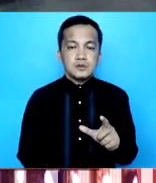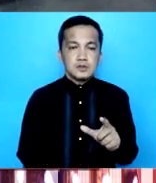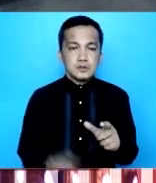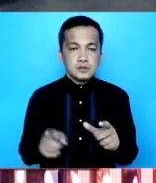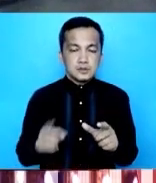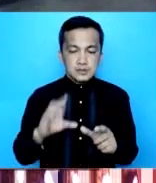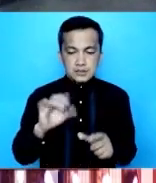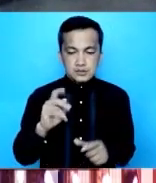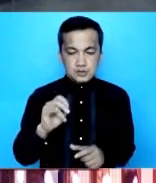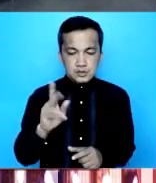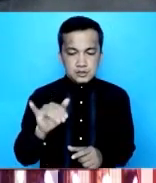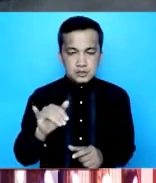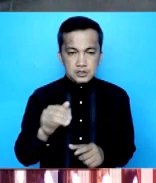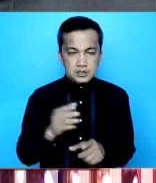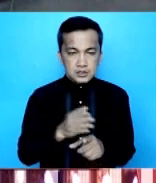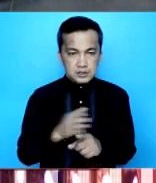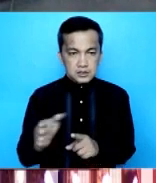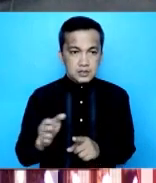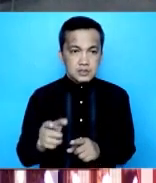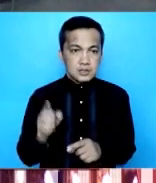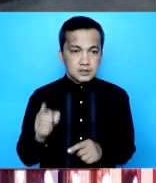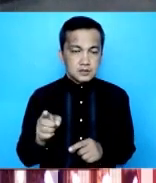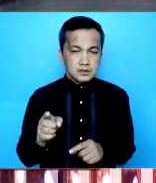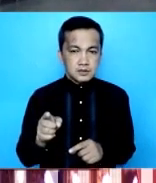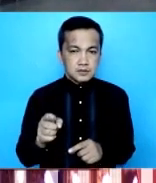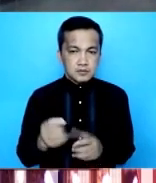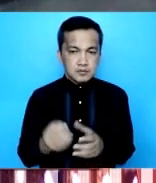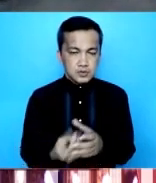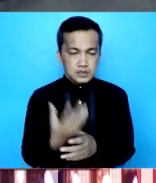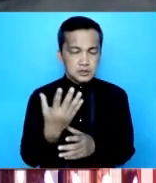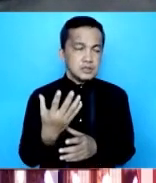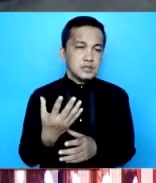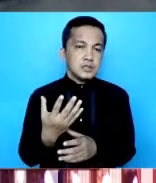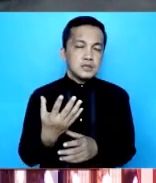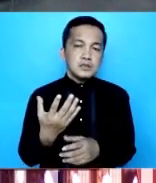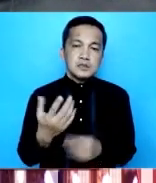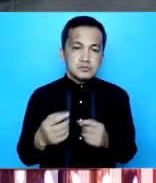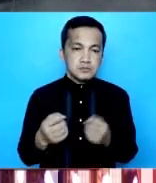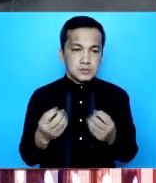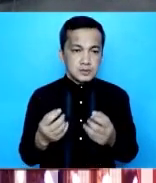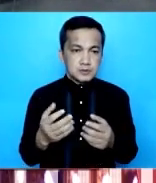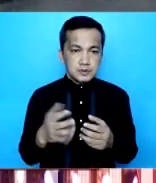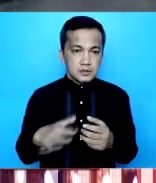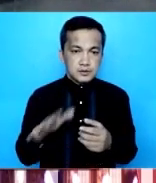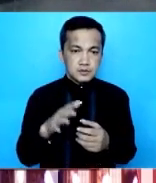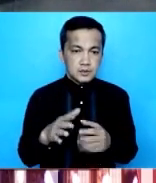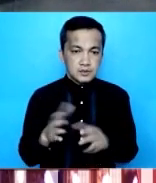natin directly coming from a volcanic eruption. Most of the casualties